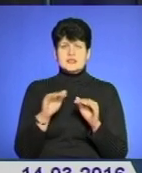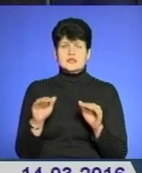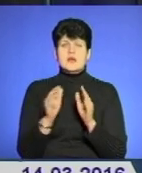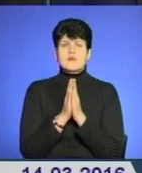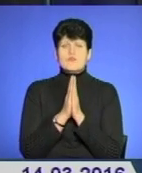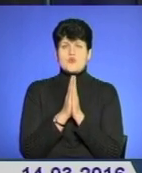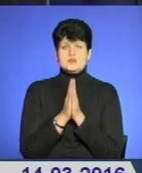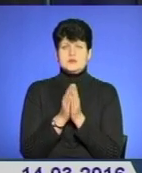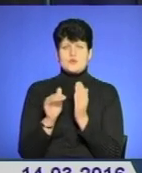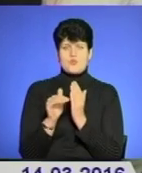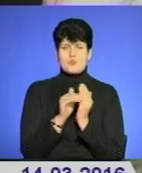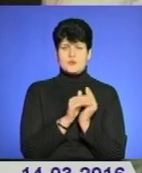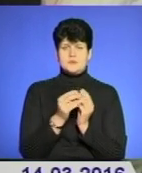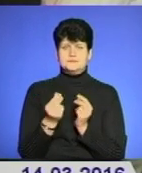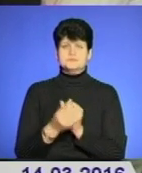у небайдужих допомоги.